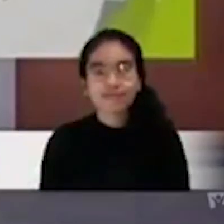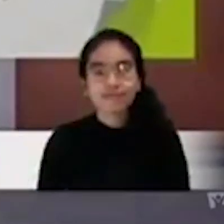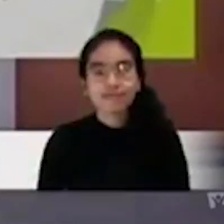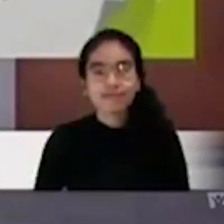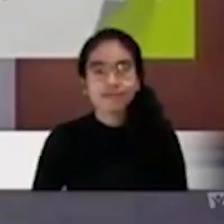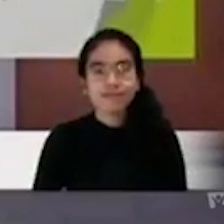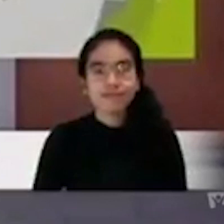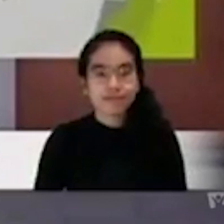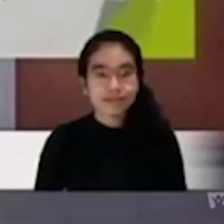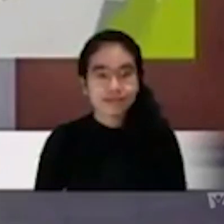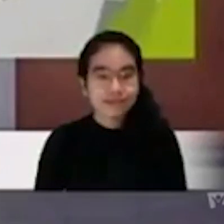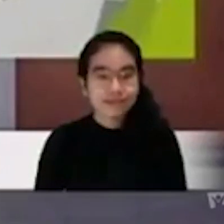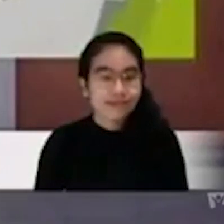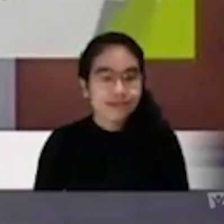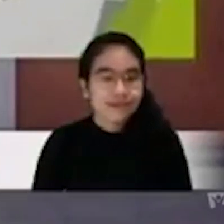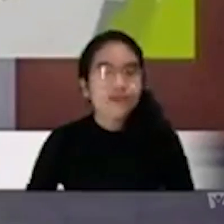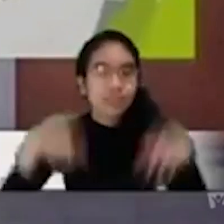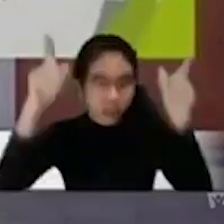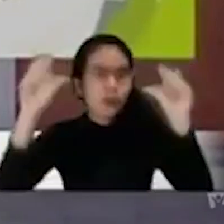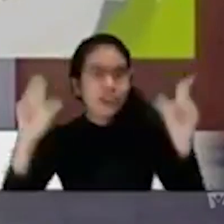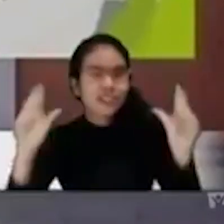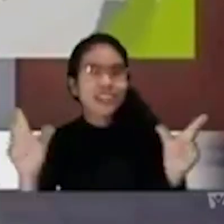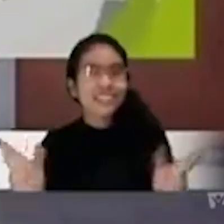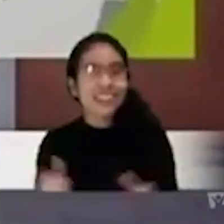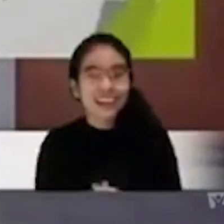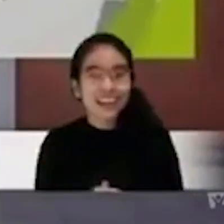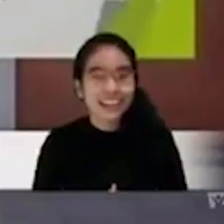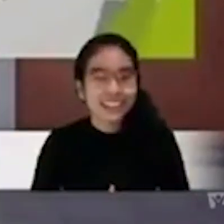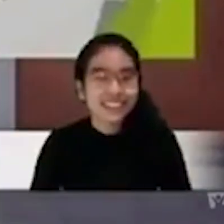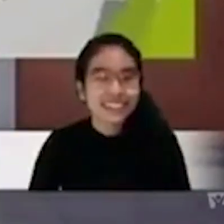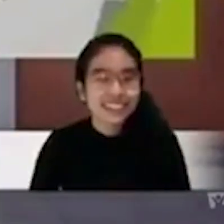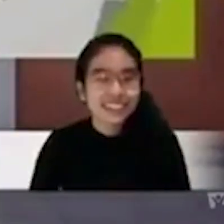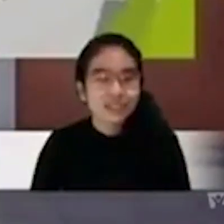luar biasa Tuhan bekerja. Sejarah.